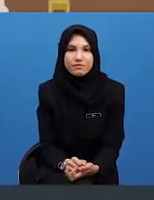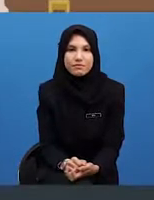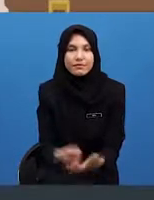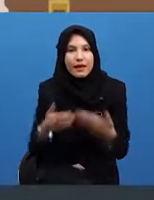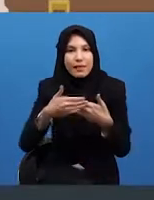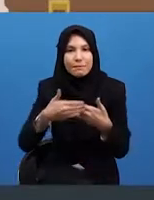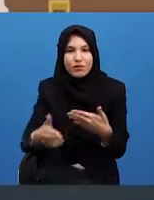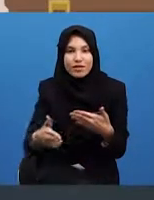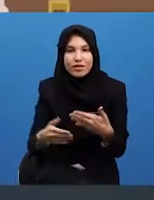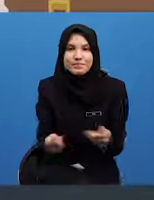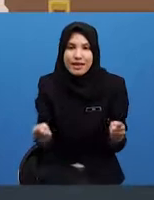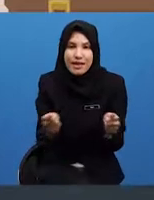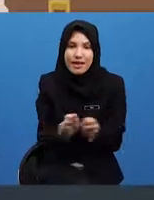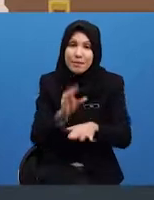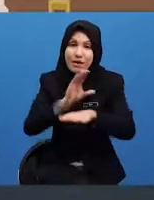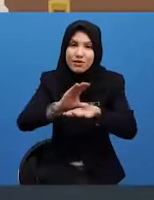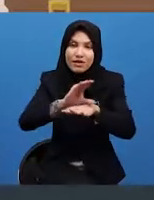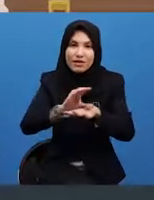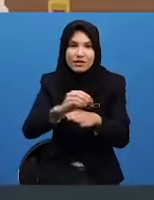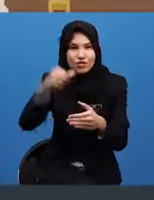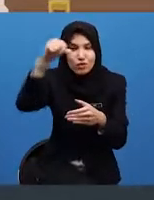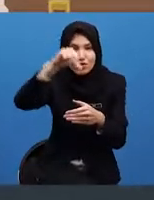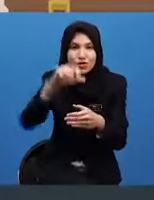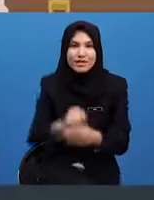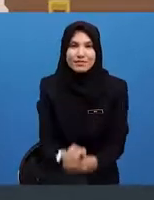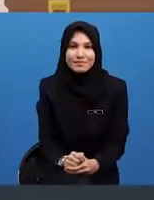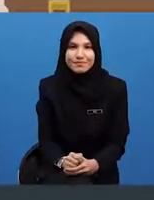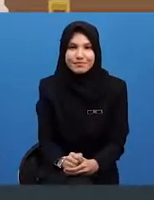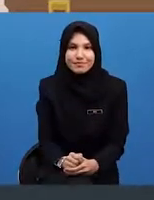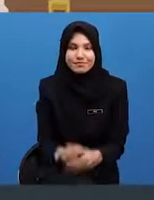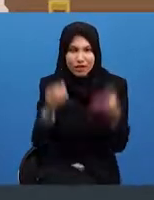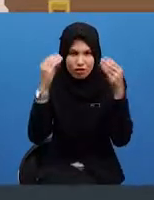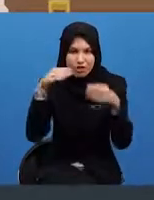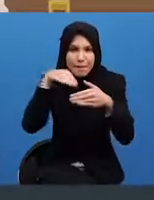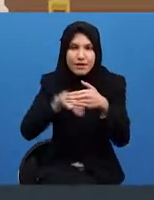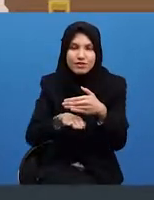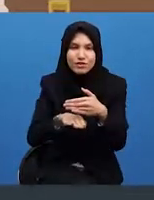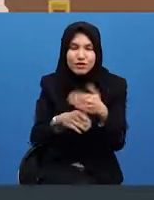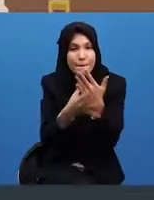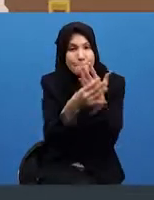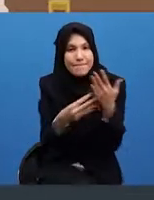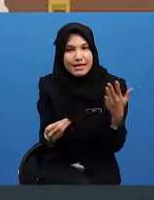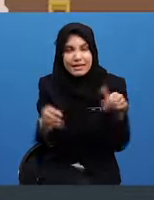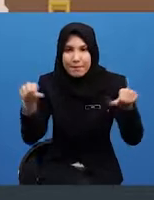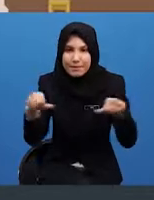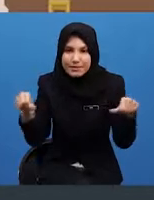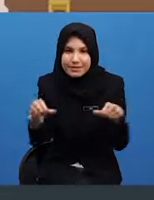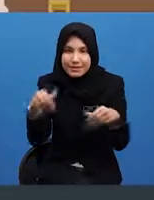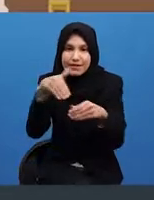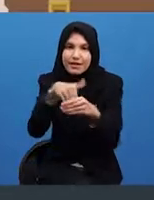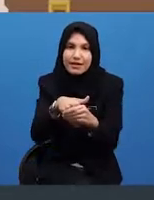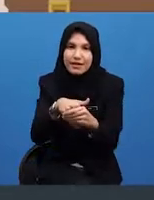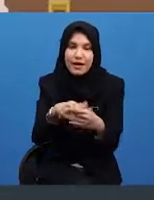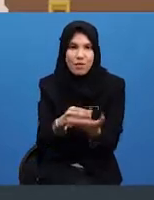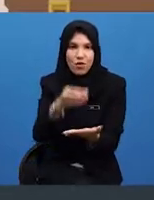Kemudian, dengan menggunakan corong turas, cikgu akan masukkan minyak masak ke dalam